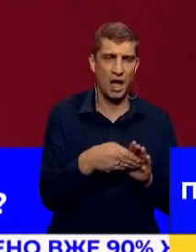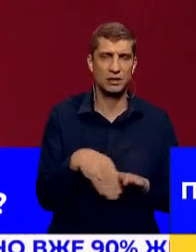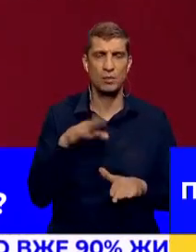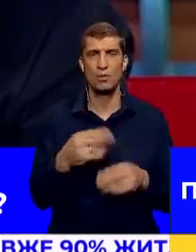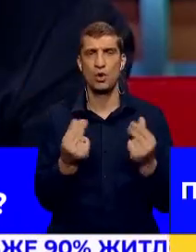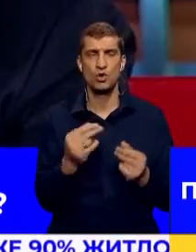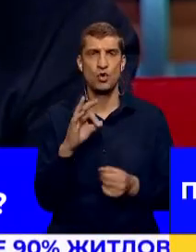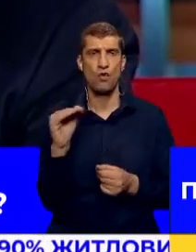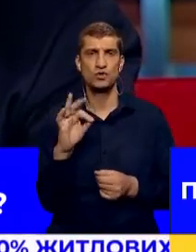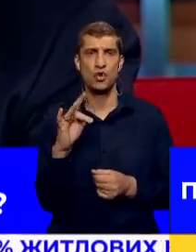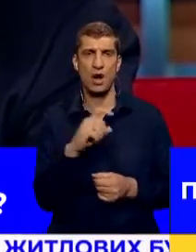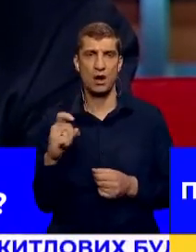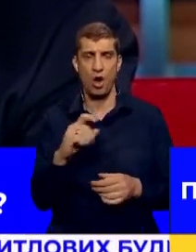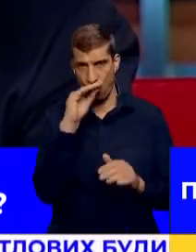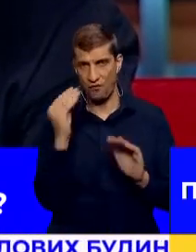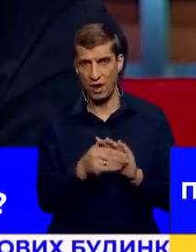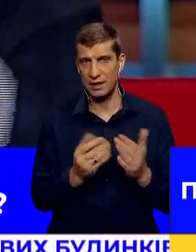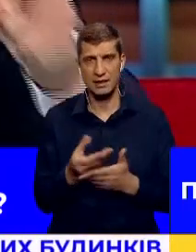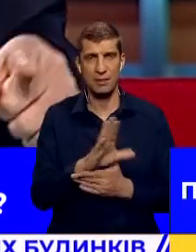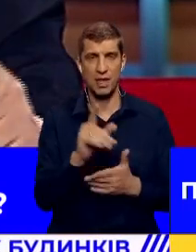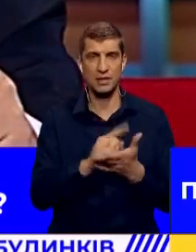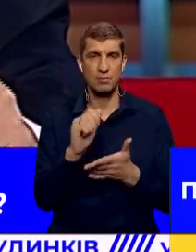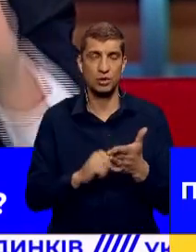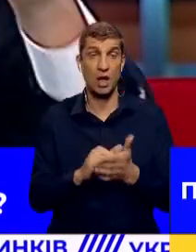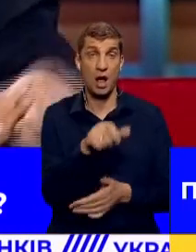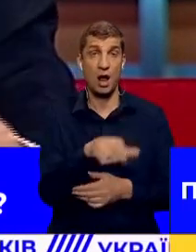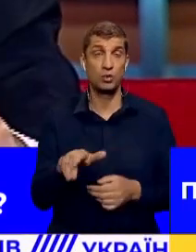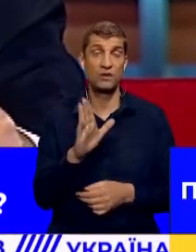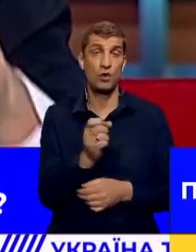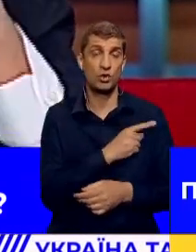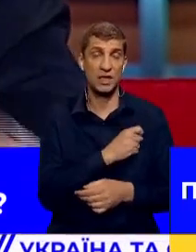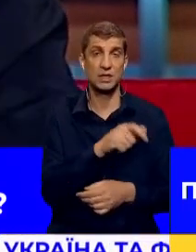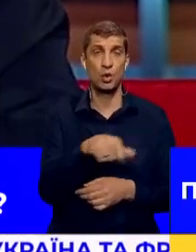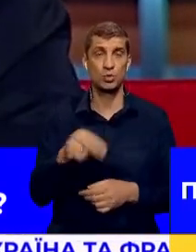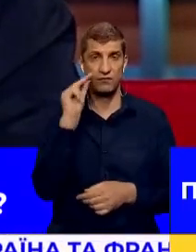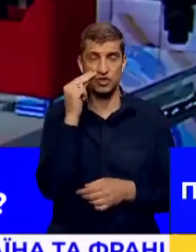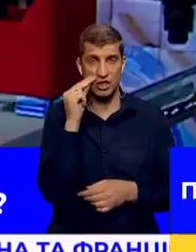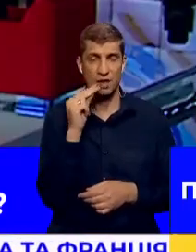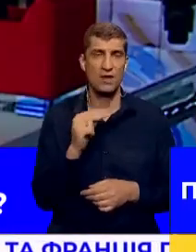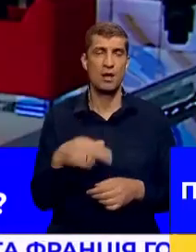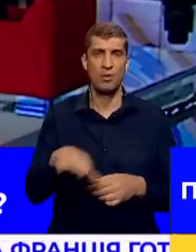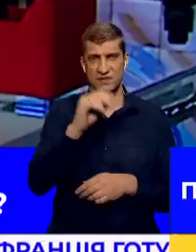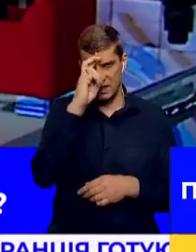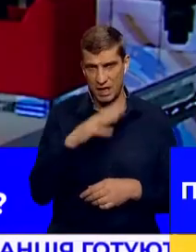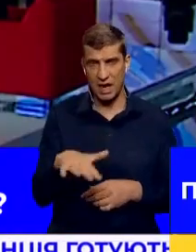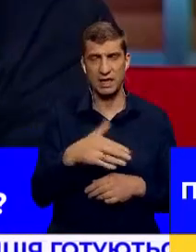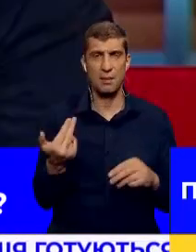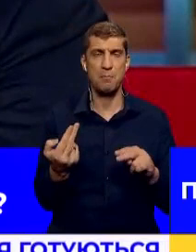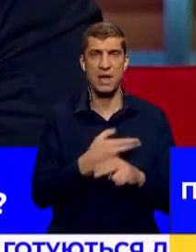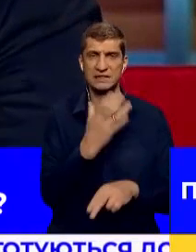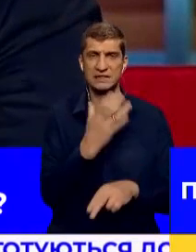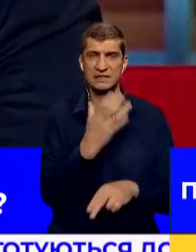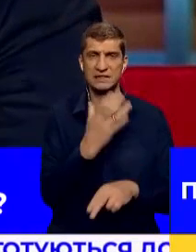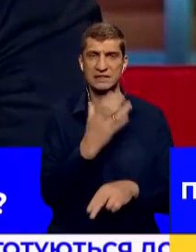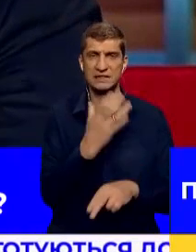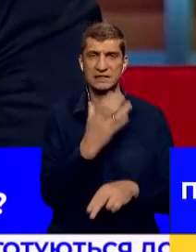гроші в офшорах ховають, не платять податки. А люди в Одесі, люди в Чернігові, по всій країні без кисню помирають.